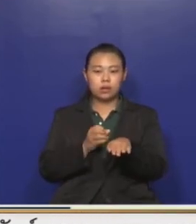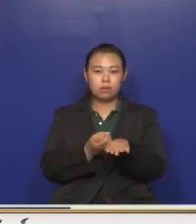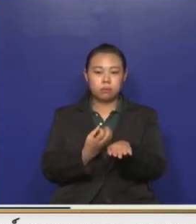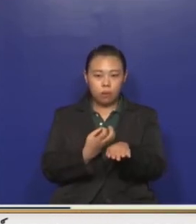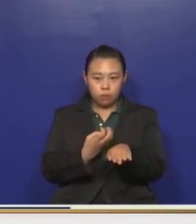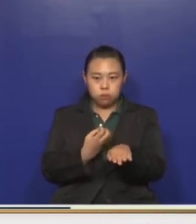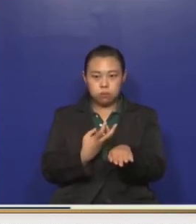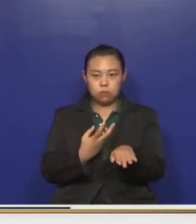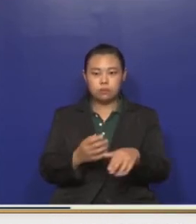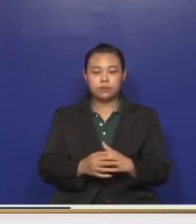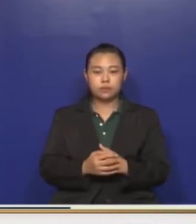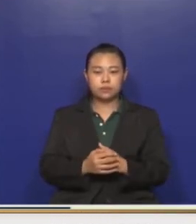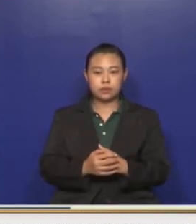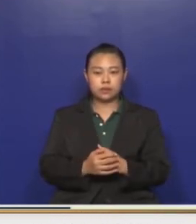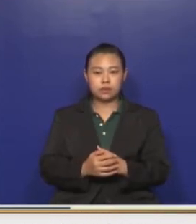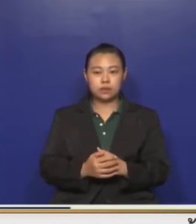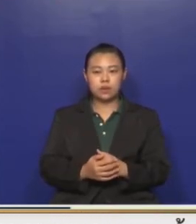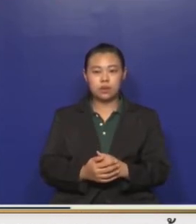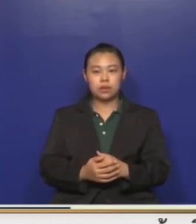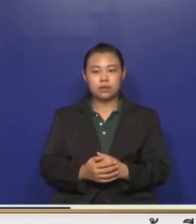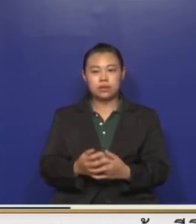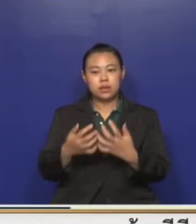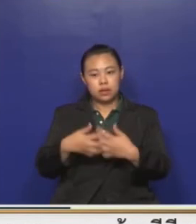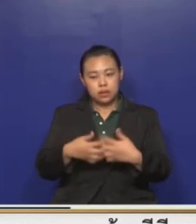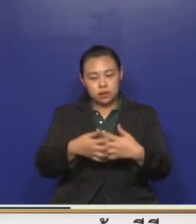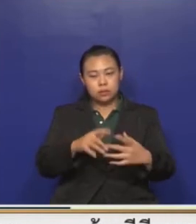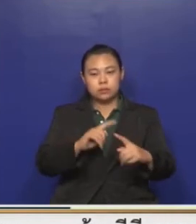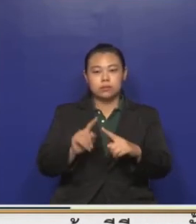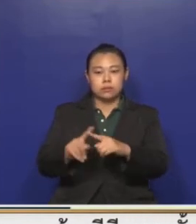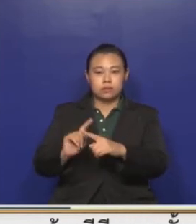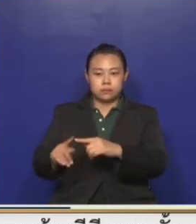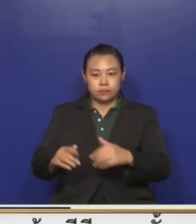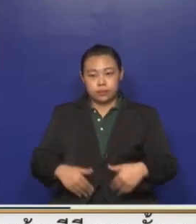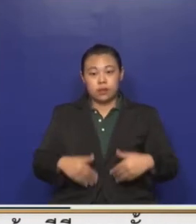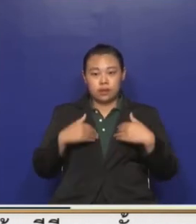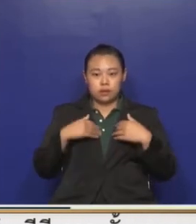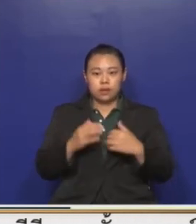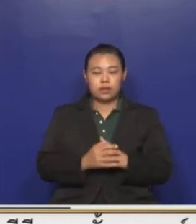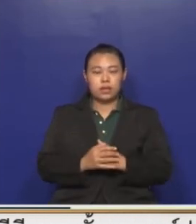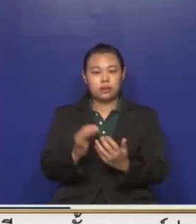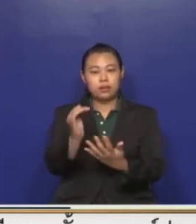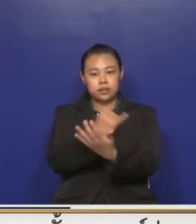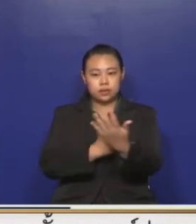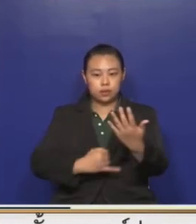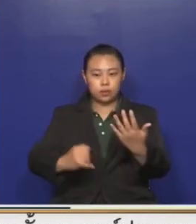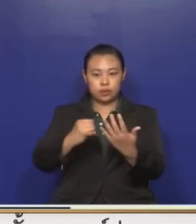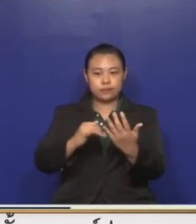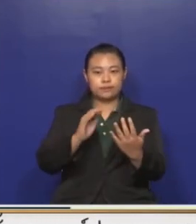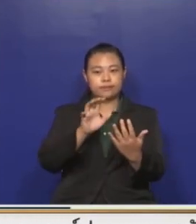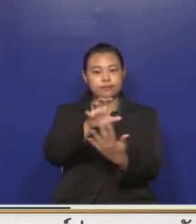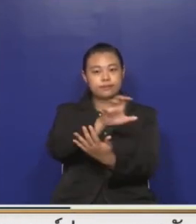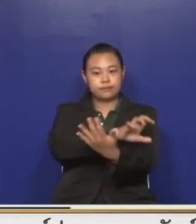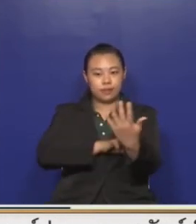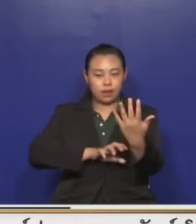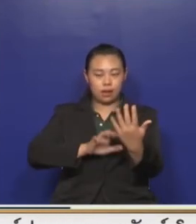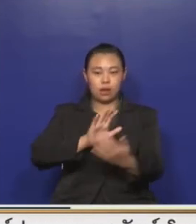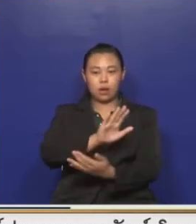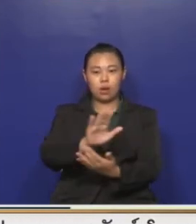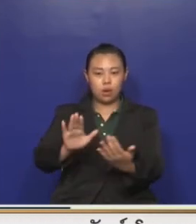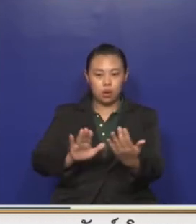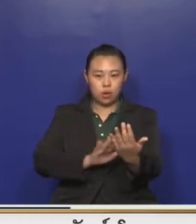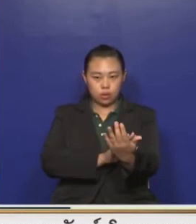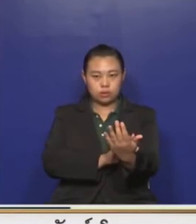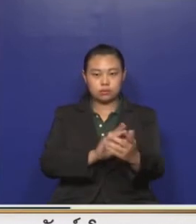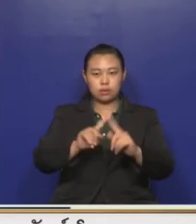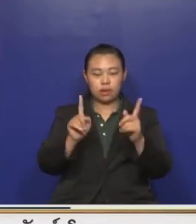อุสาหกรรม แลวก็การใช้ชีวประจำวนเพรไปถงต่จหวด แต่ละภาคกจะมีแลงกำเนดแตกตางกัไป